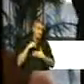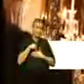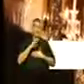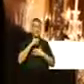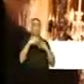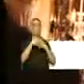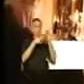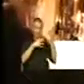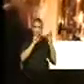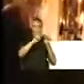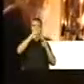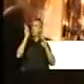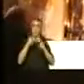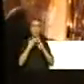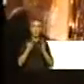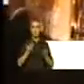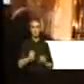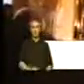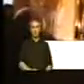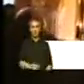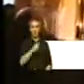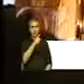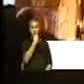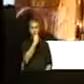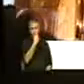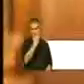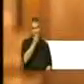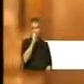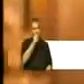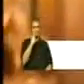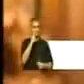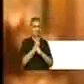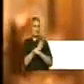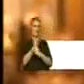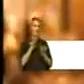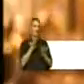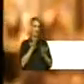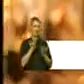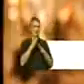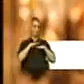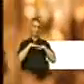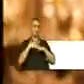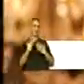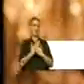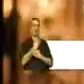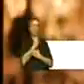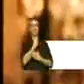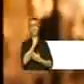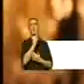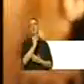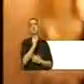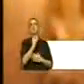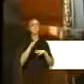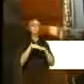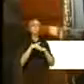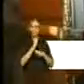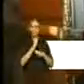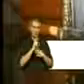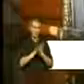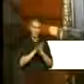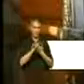הברית וגם בעולם. הוא כמובן צריך להתרגל למשימות החדשות ולהגדיר אותן, כי זה לא